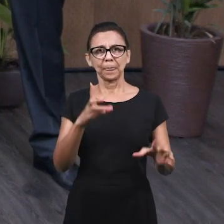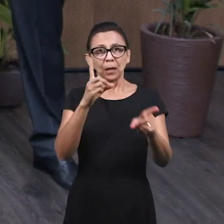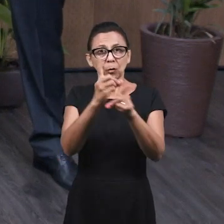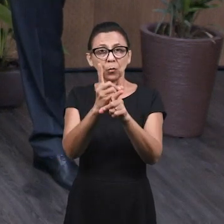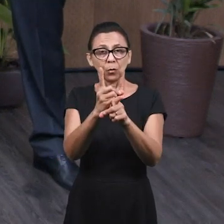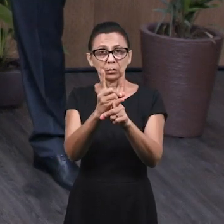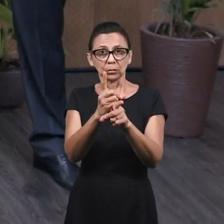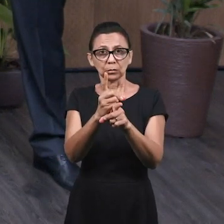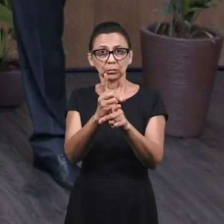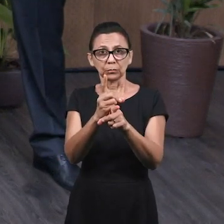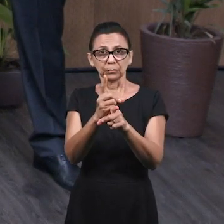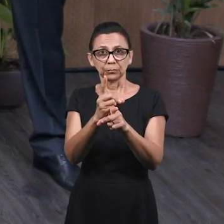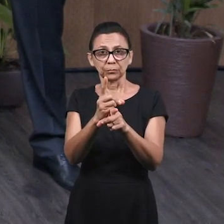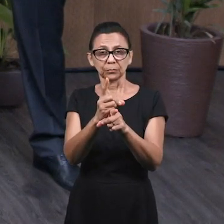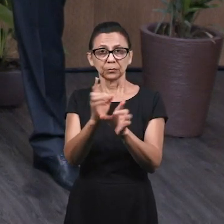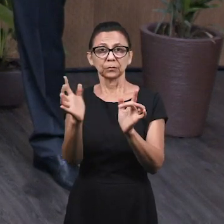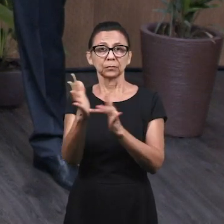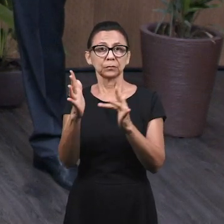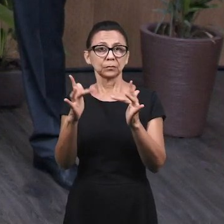Dieu Père,